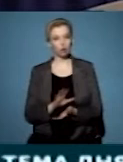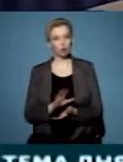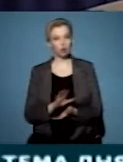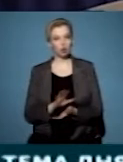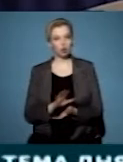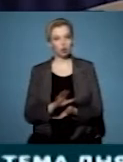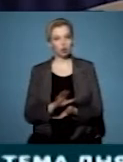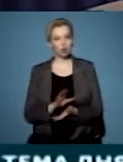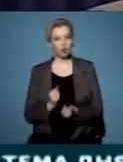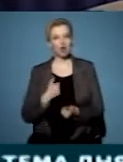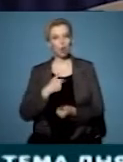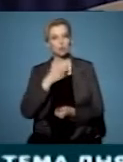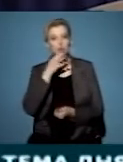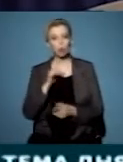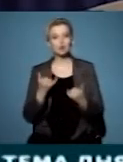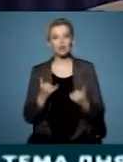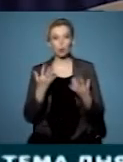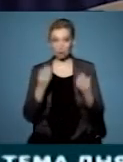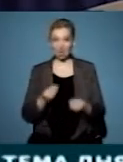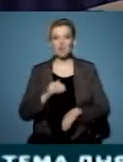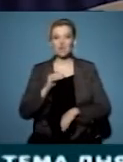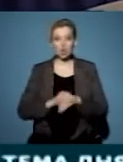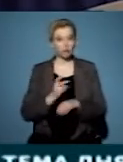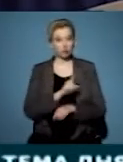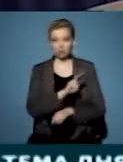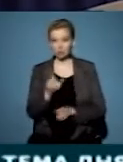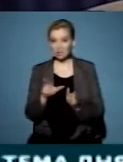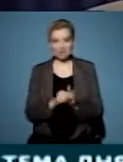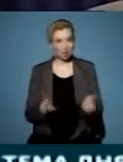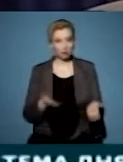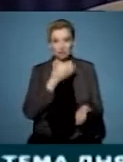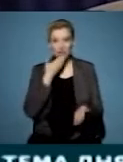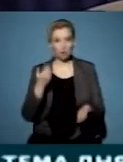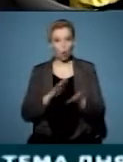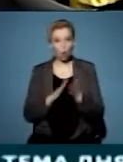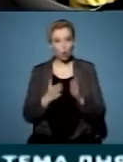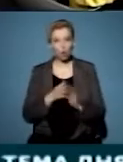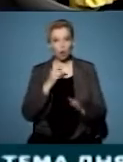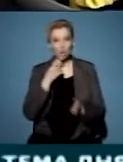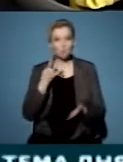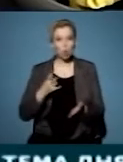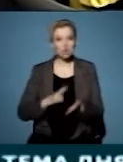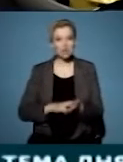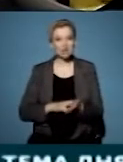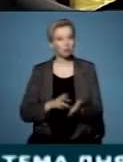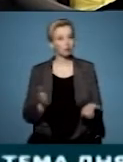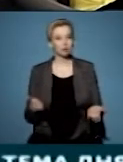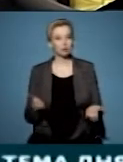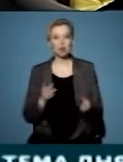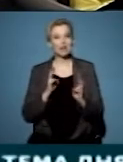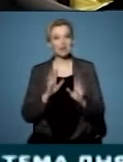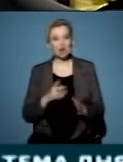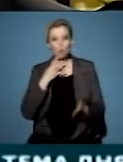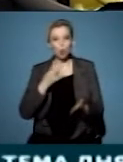до речі, я хотіла зауважити, що на сьогоднішній день фактично ні з ким немає угод. Постійних угод. Вони діють. Ні, не тільки